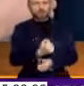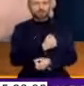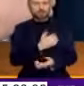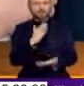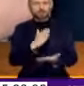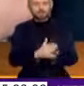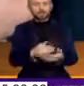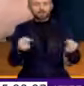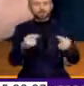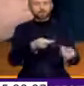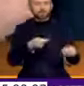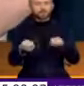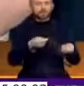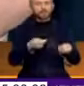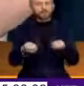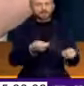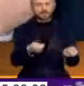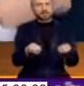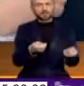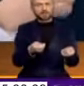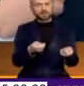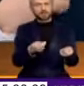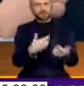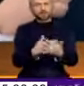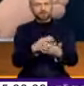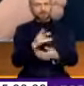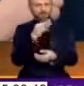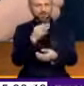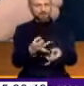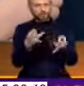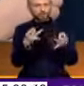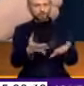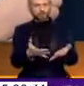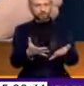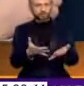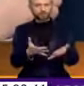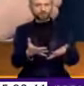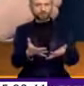є певний управлінський, як би це так скромно назвати,